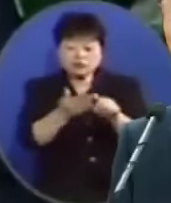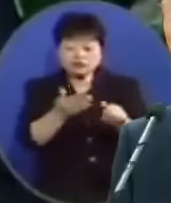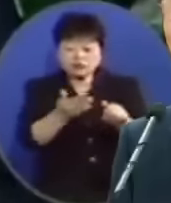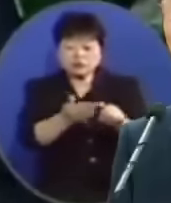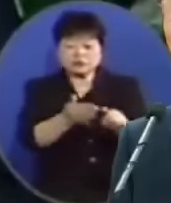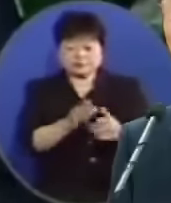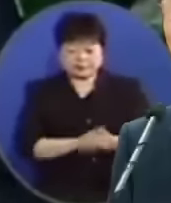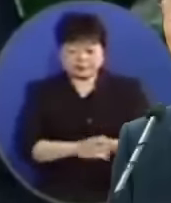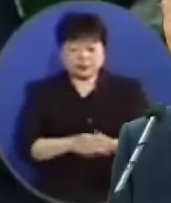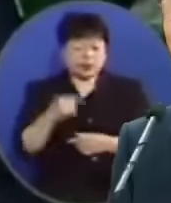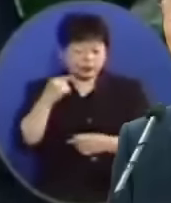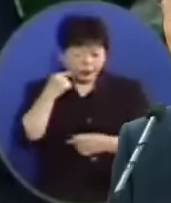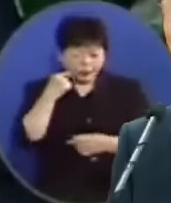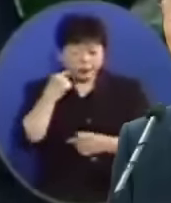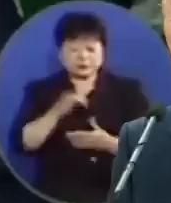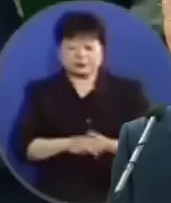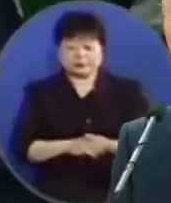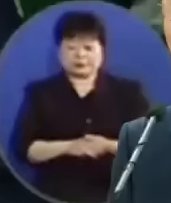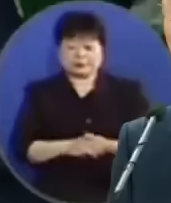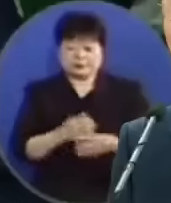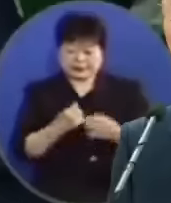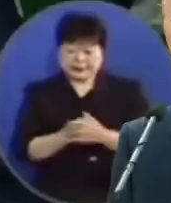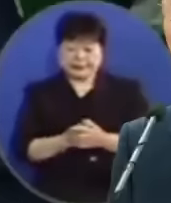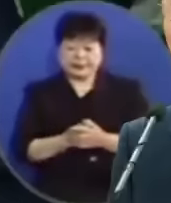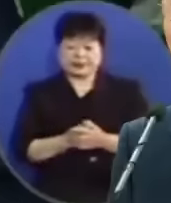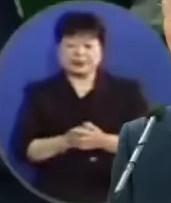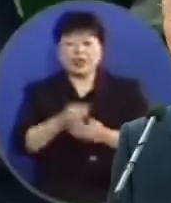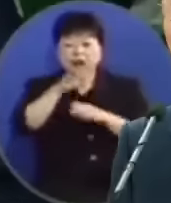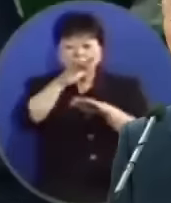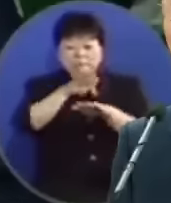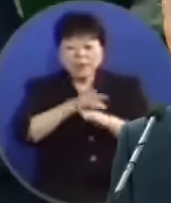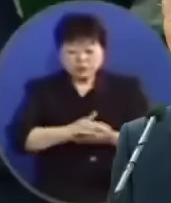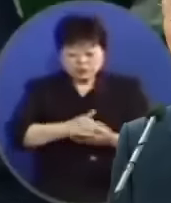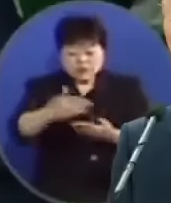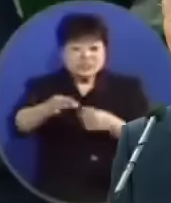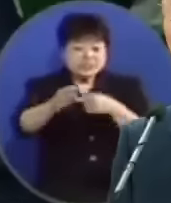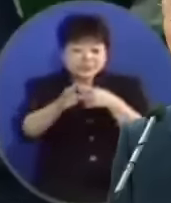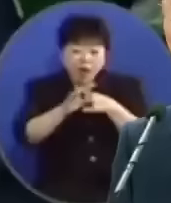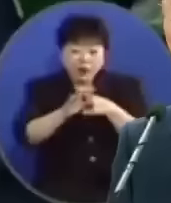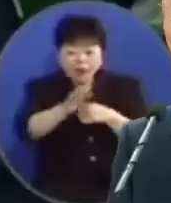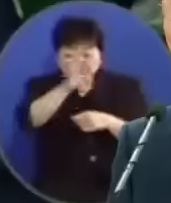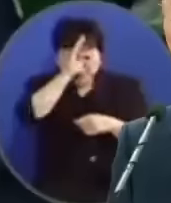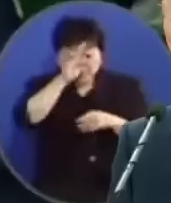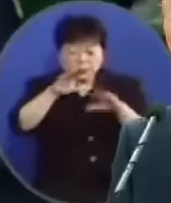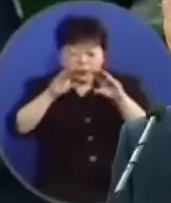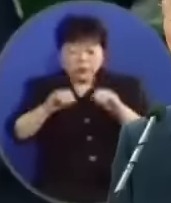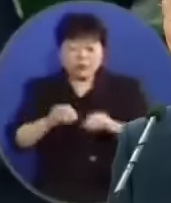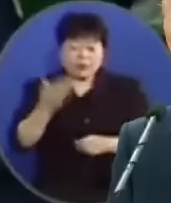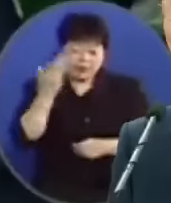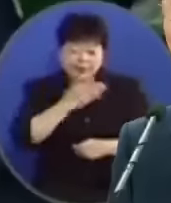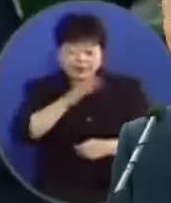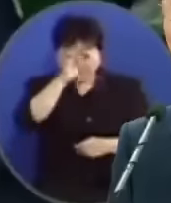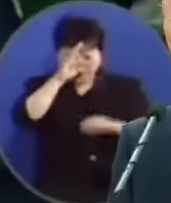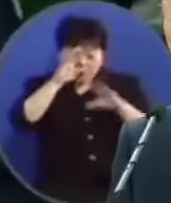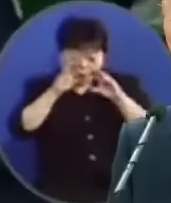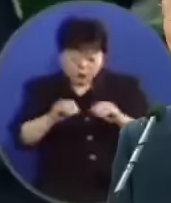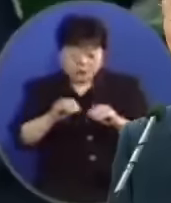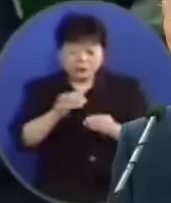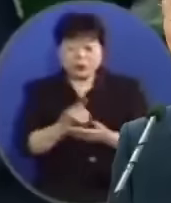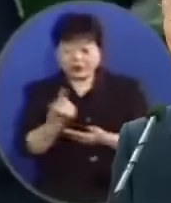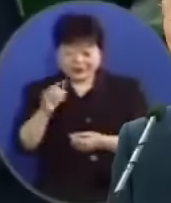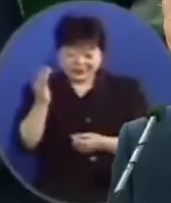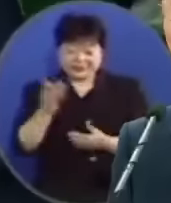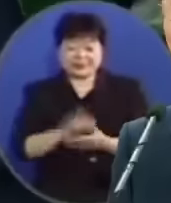있는 독인 것입니다. 그러므로 이 마귀를 물리치면 병도 같이 떠나가게 되는